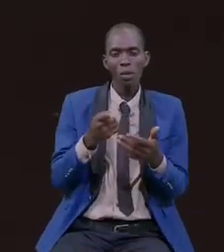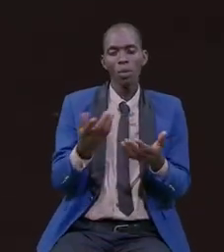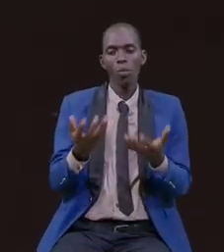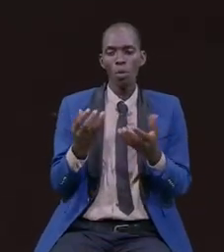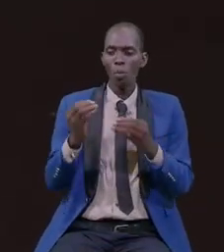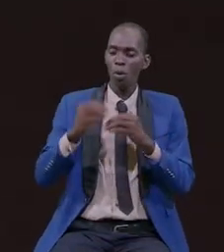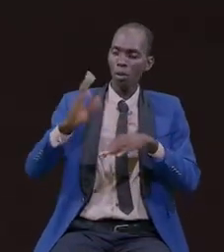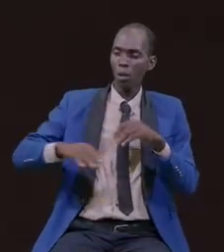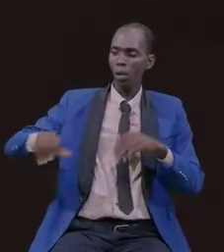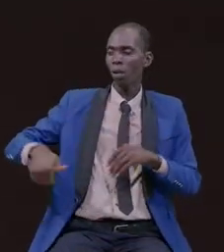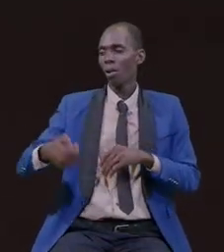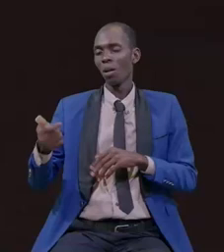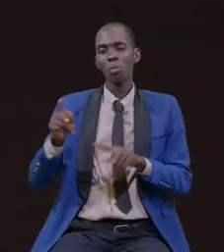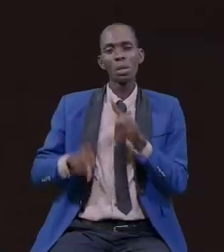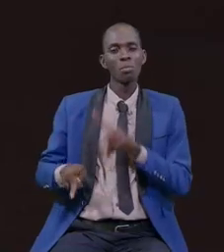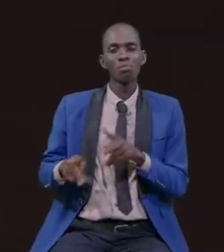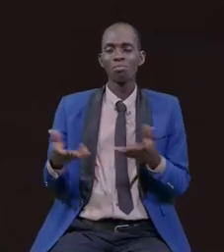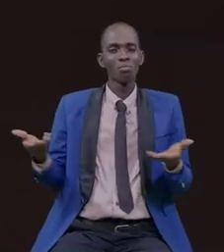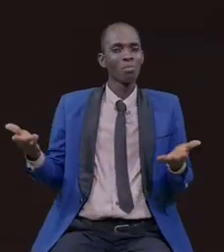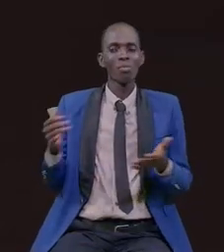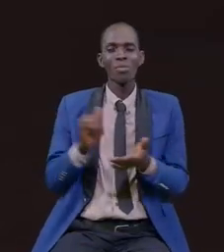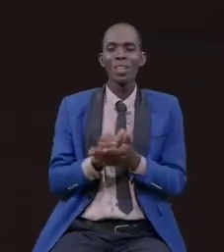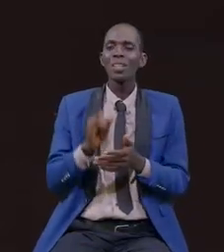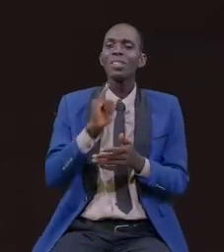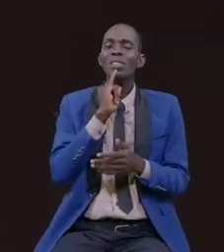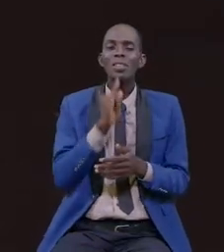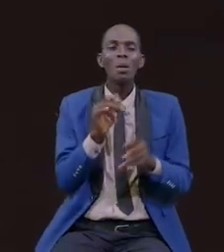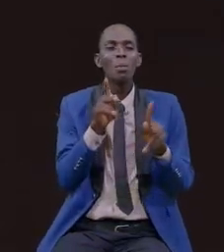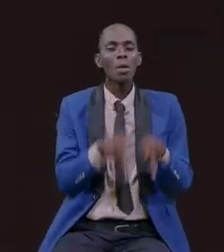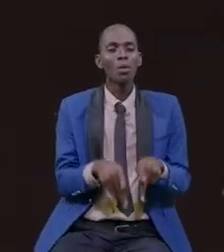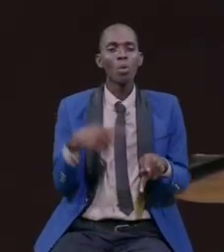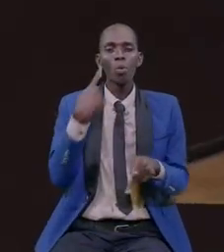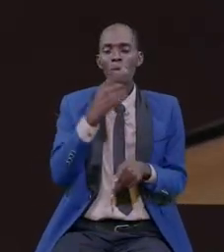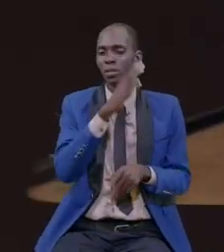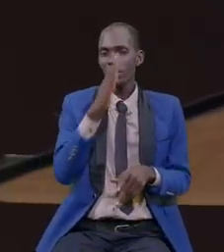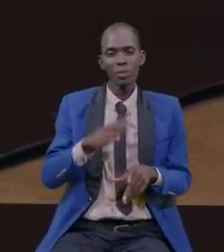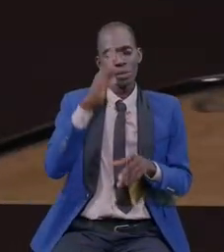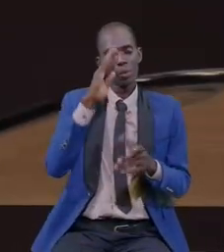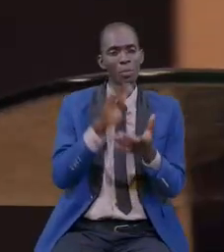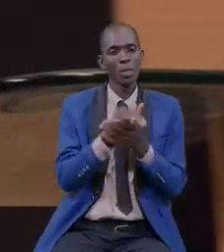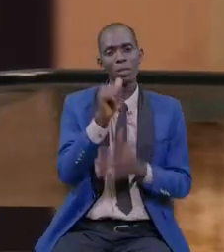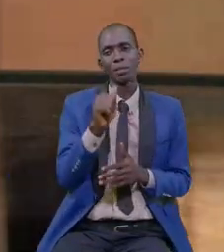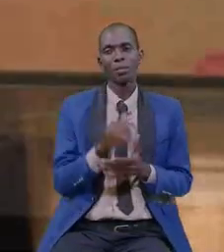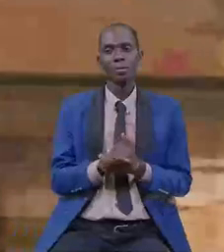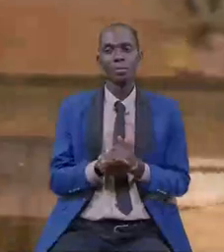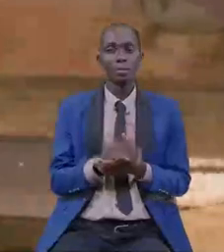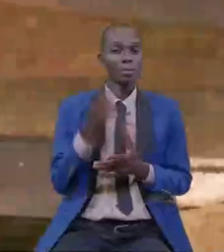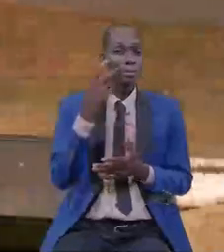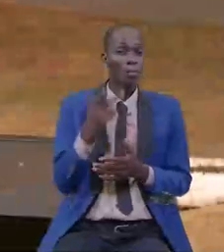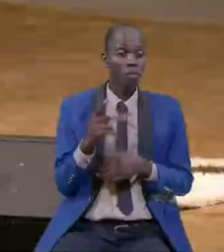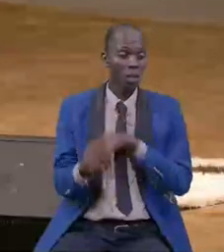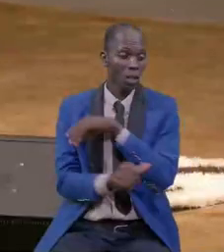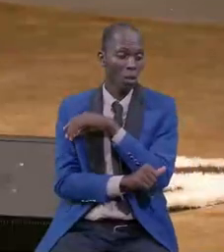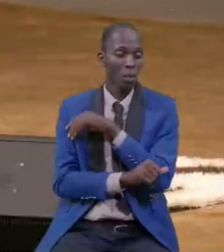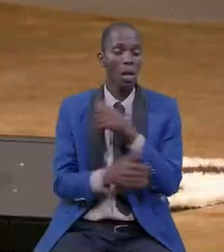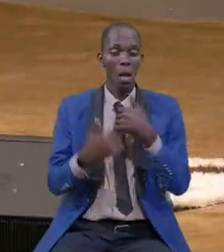autres ça c'est la vie de l'incroyance ah Abraham eu foi